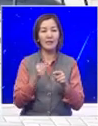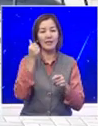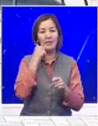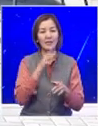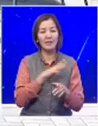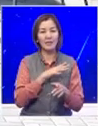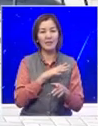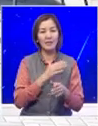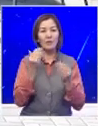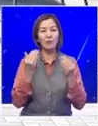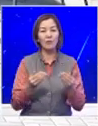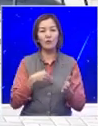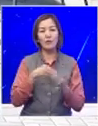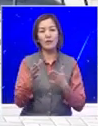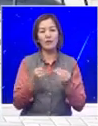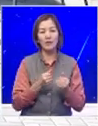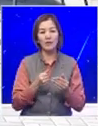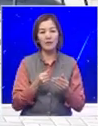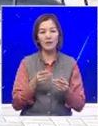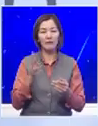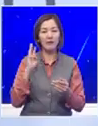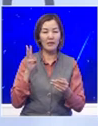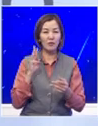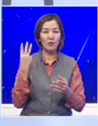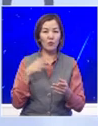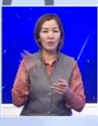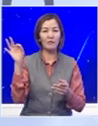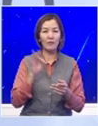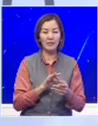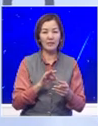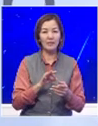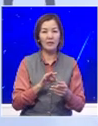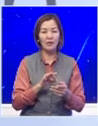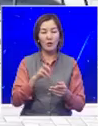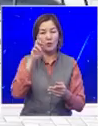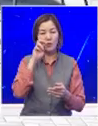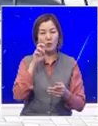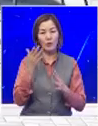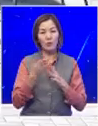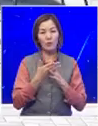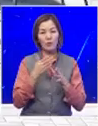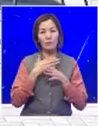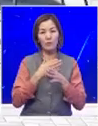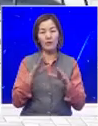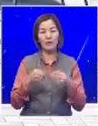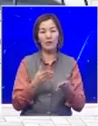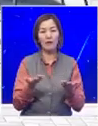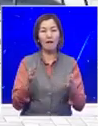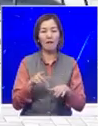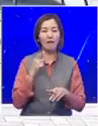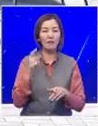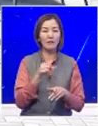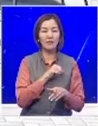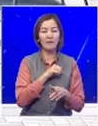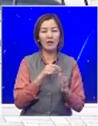ескірген. Ал бүгінгі сатып алынатын тракторлардың 30%-ын үкімет субсидиялайды. Қалған сомманы шаруалар